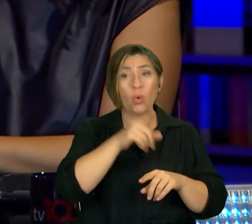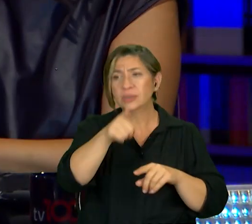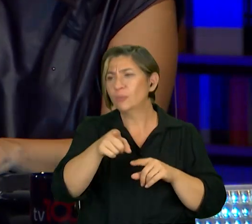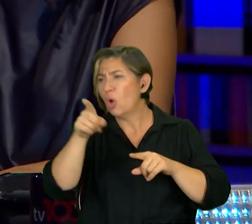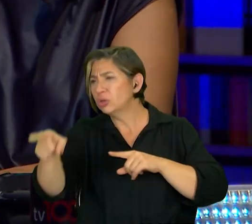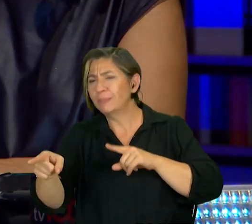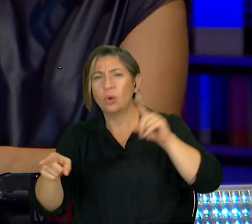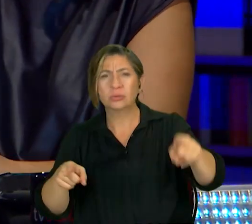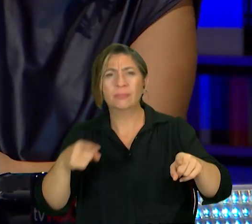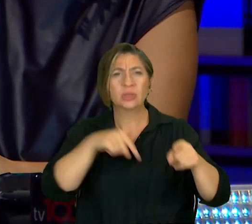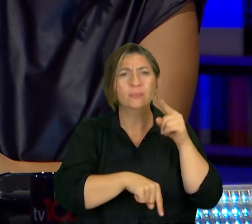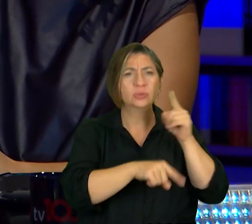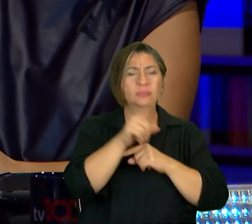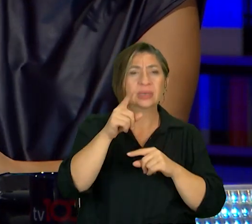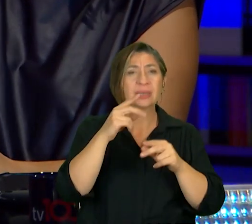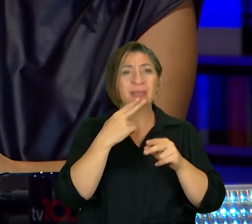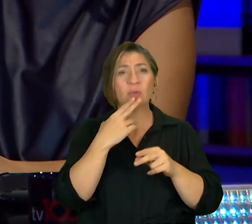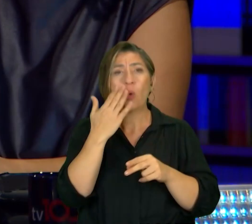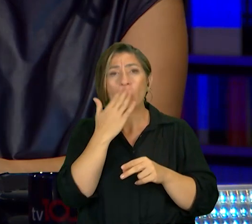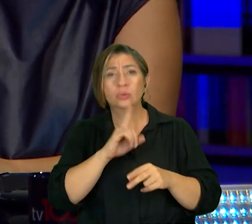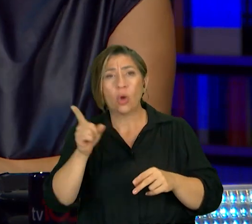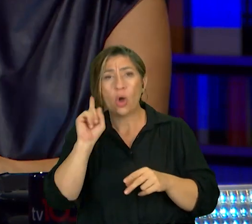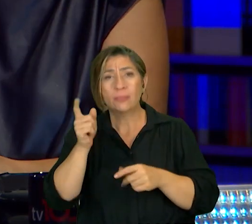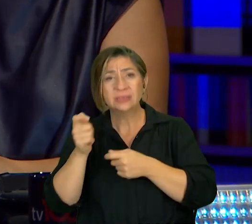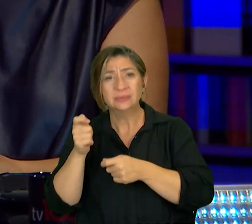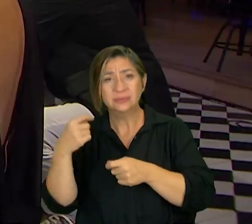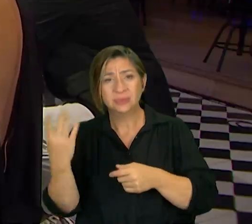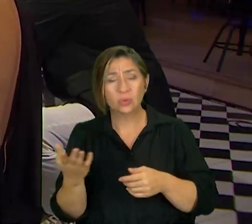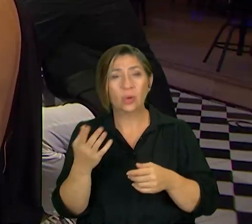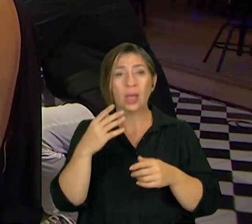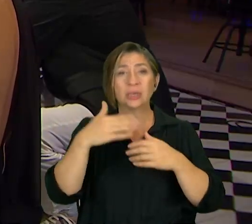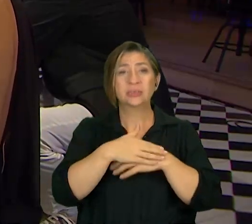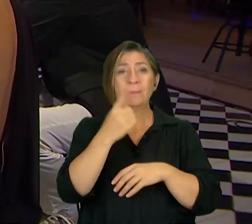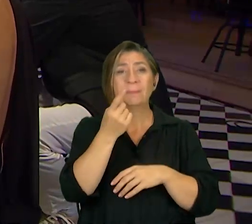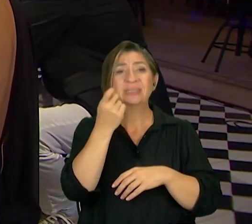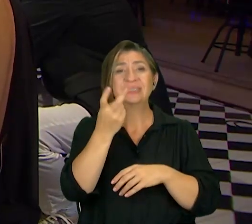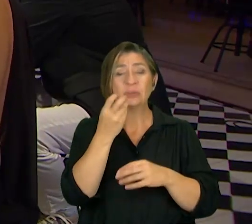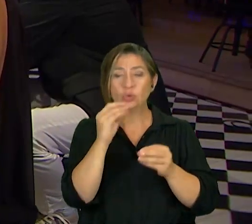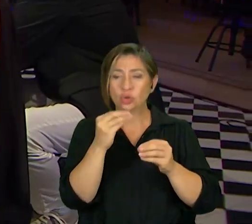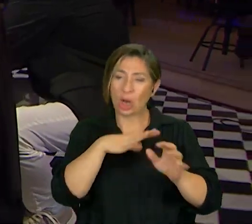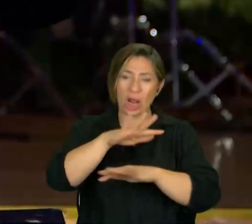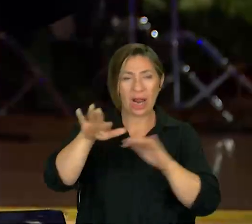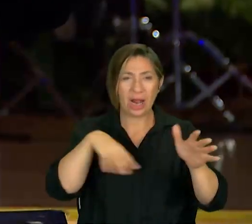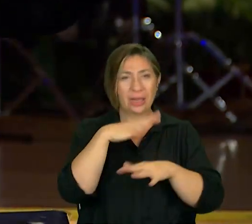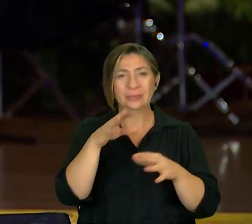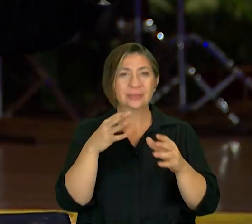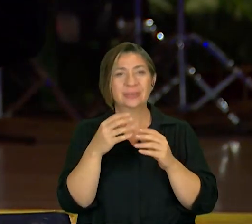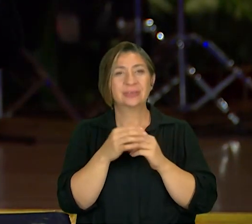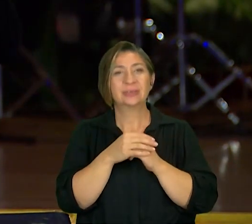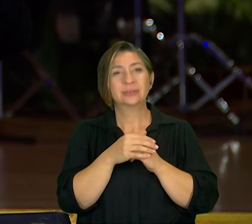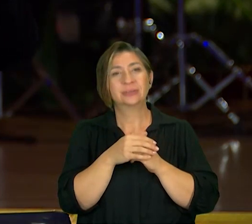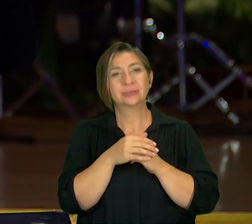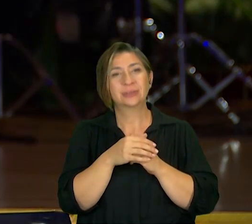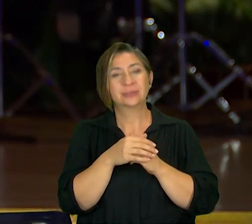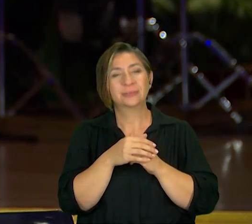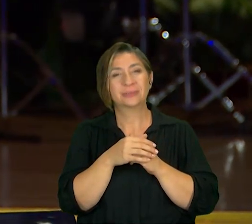diyor, adadayım, bıdıdayım falan. Kadın okula gidiyor, öğretmenlik yapıyor falan. Evet. Ya o kadar oyalanıyorlar ki. Peki mesela şöyle şeylere